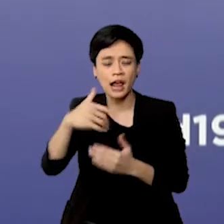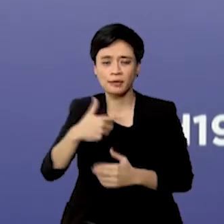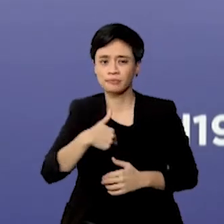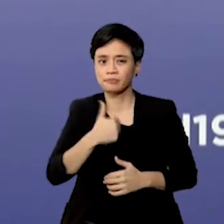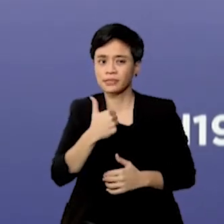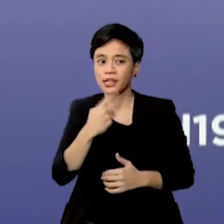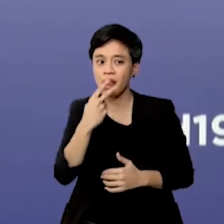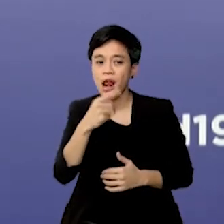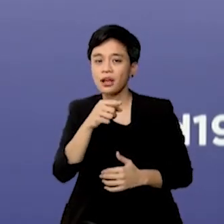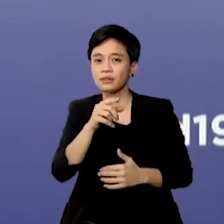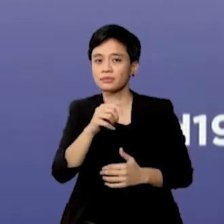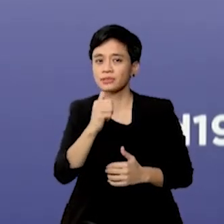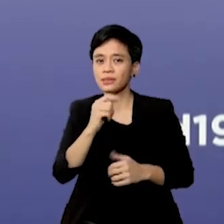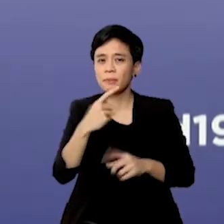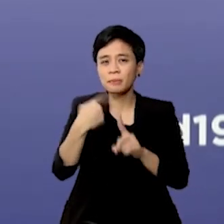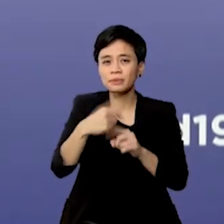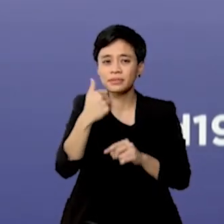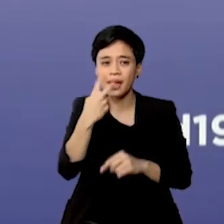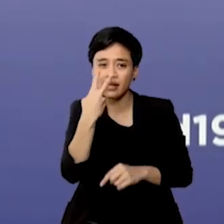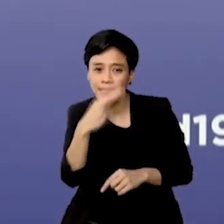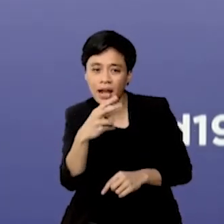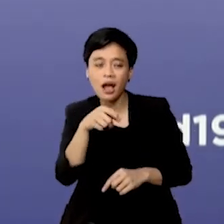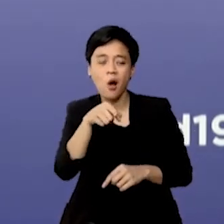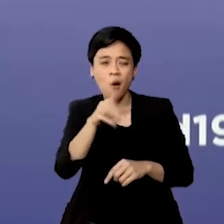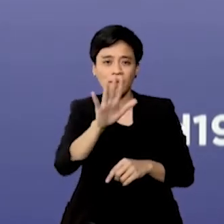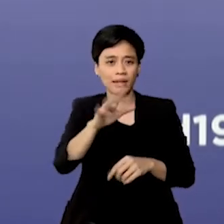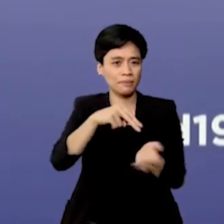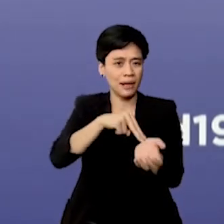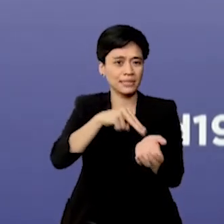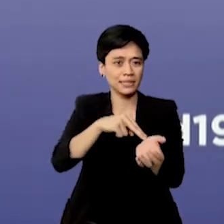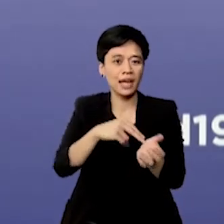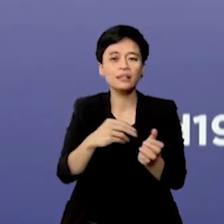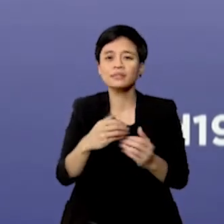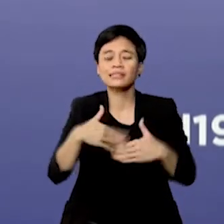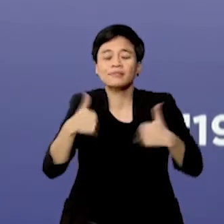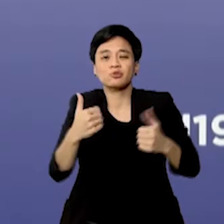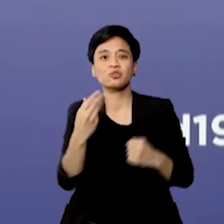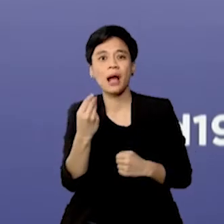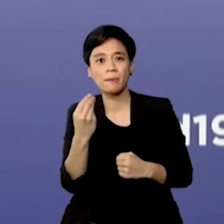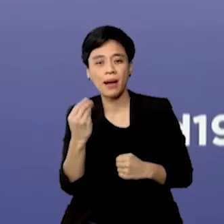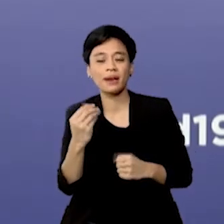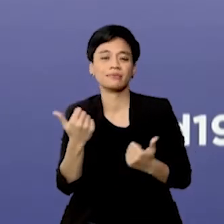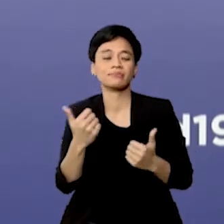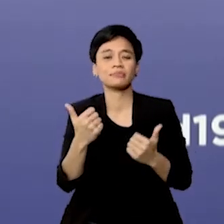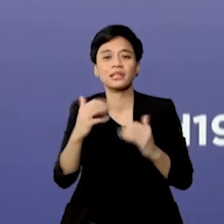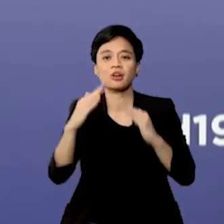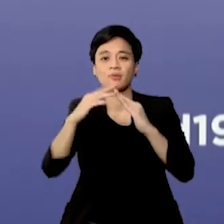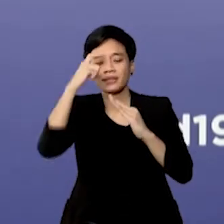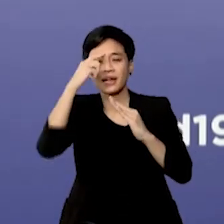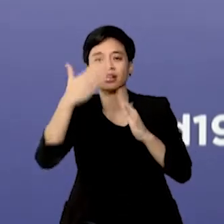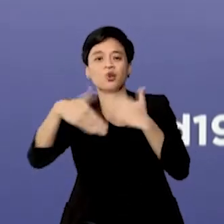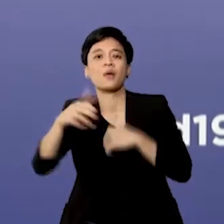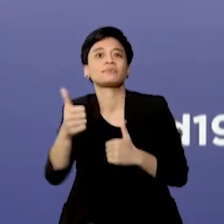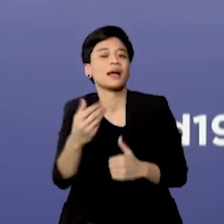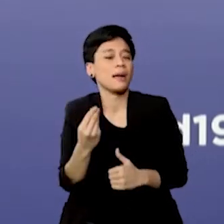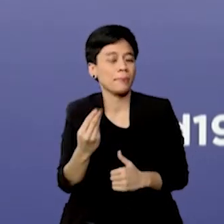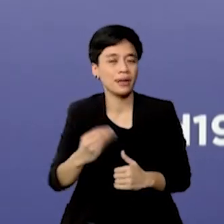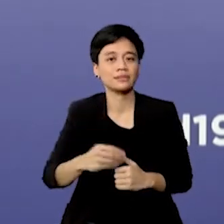pasien ini kita nyatakan sembuh dan bisa lepas dari perawatan. Hari ini kami melakukan pemeriksaan spesimen sebanyak